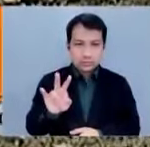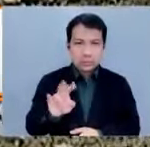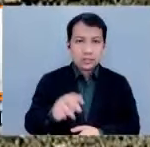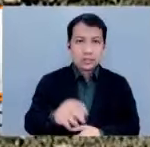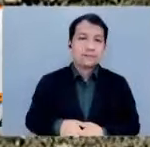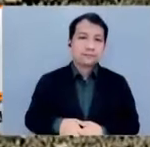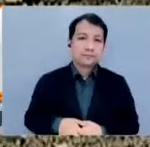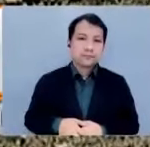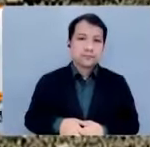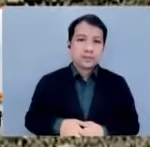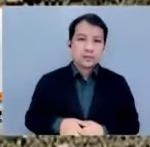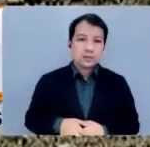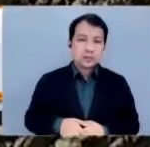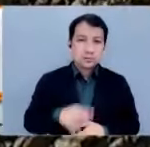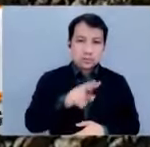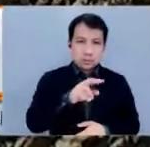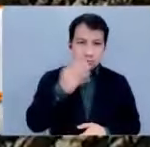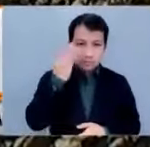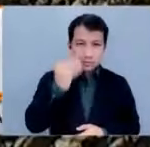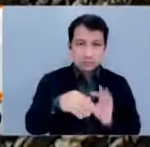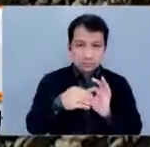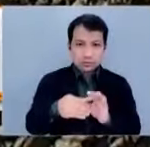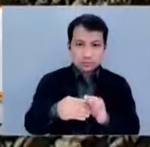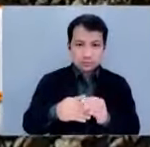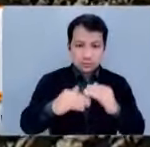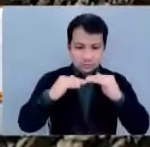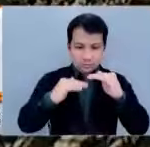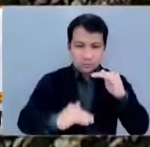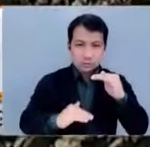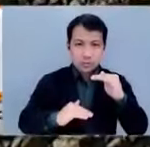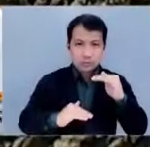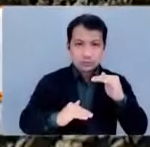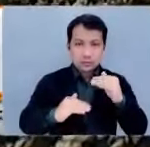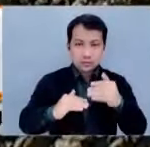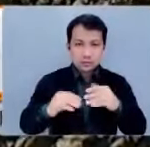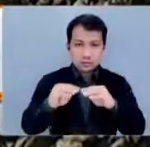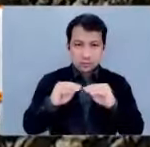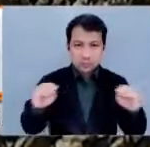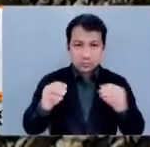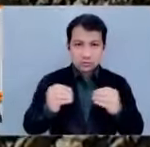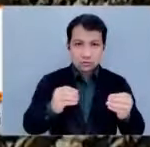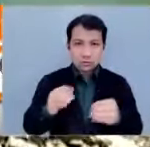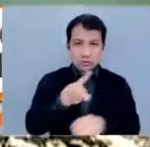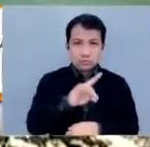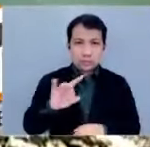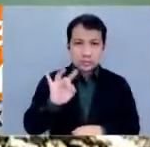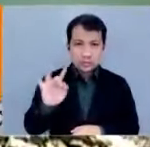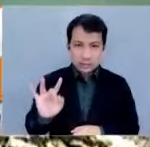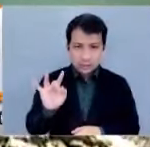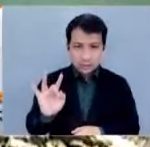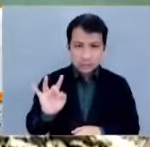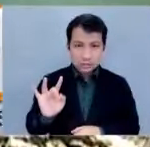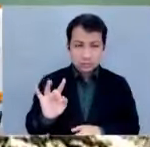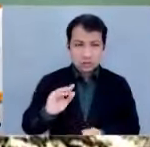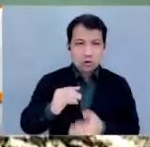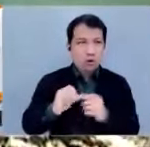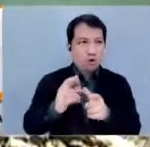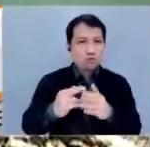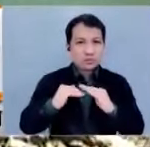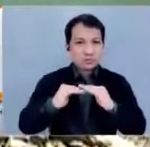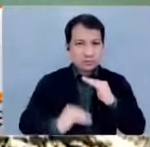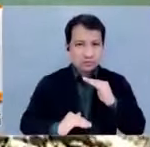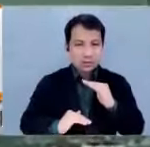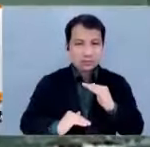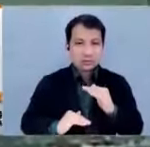pag-asa, posibleng sumadsad pa ang level ng dam sa minimum operating level nitong 180 meters o mas mababa pa pagsapit ng kalagitnaan